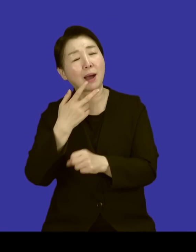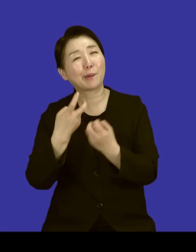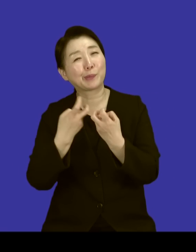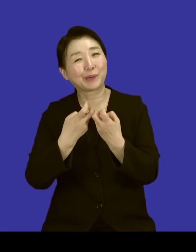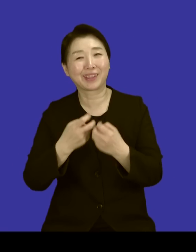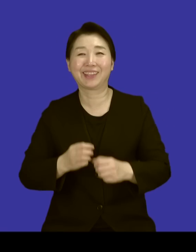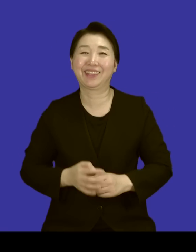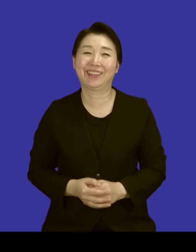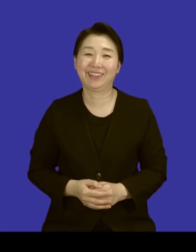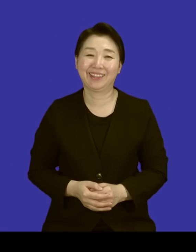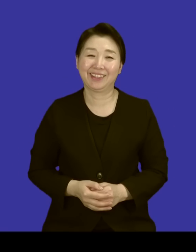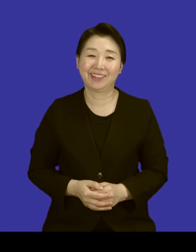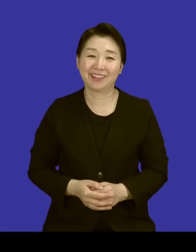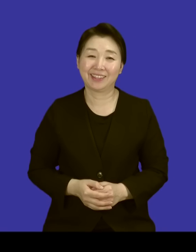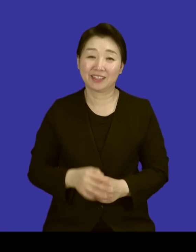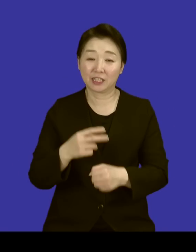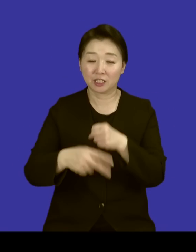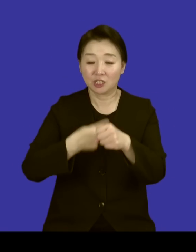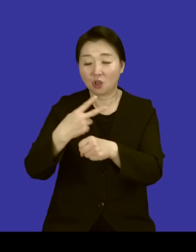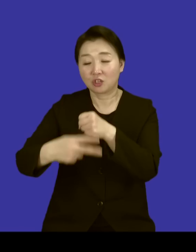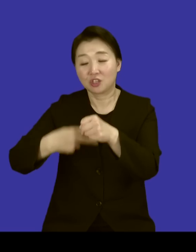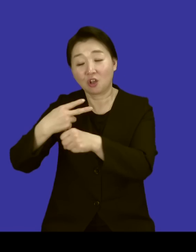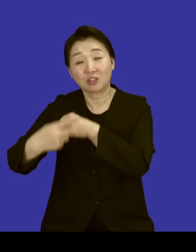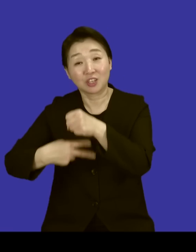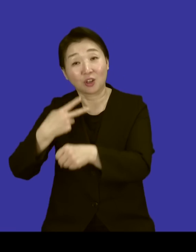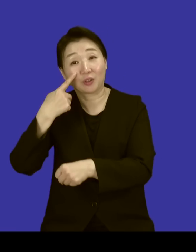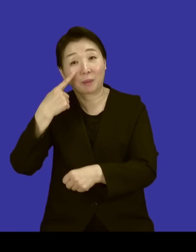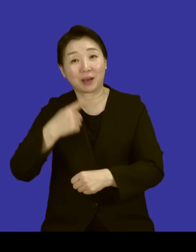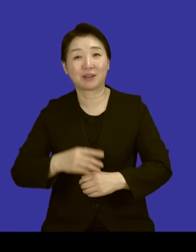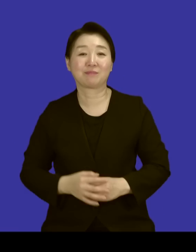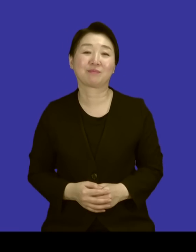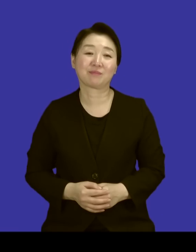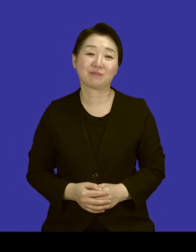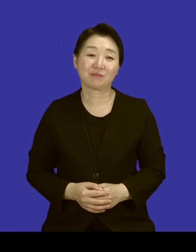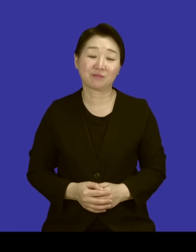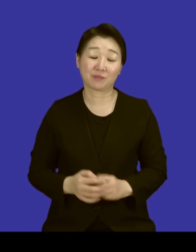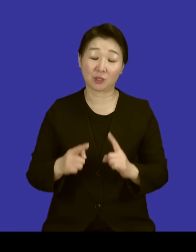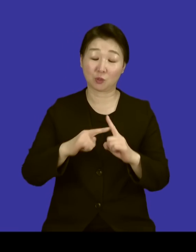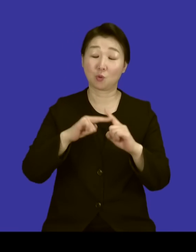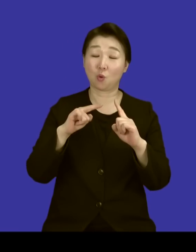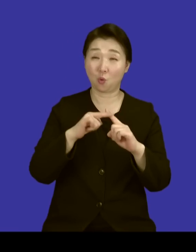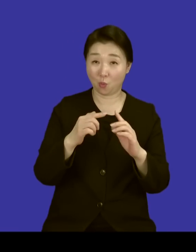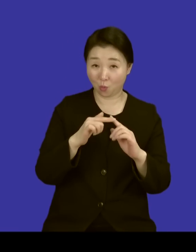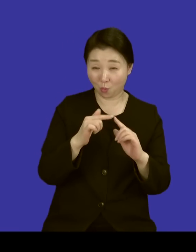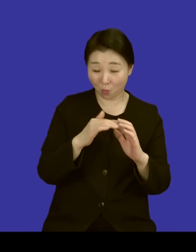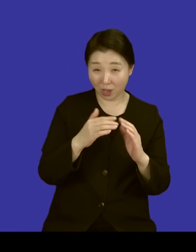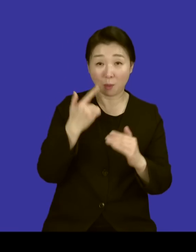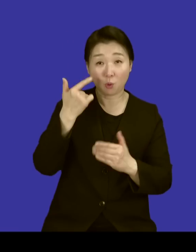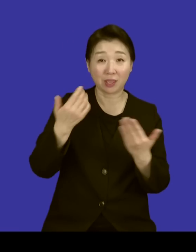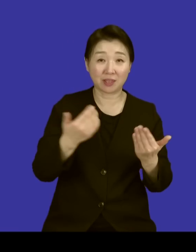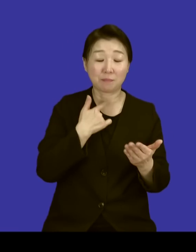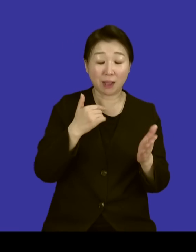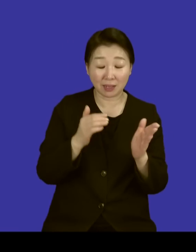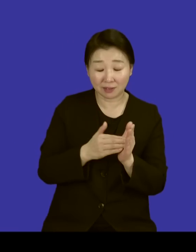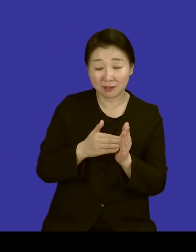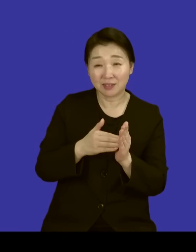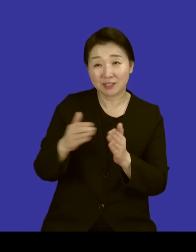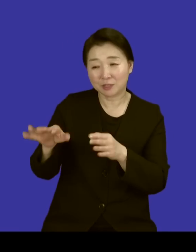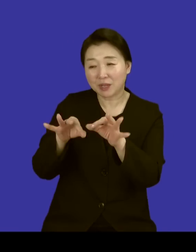되나. 근데 2년씩 끊어서 가보게요. 예. 목사님은 이제 교회 목회도 하셨고 현장으로 지금 나와